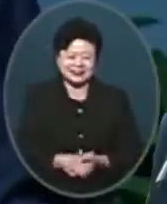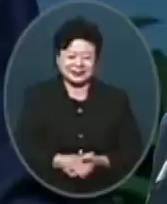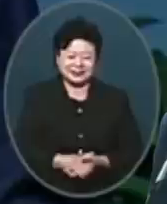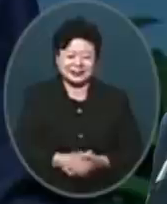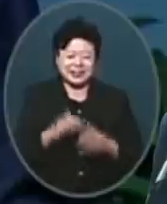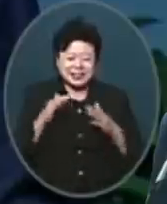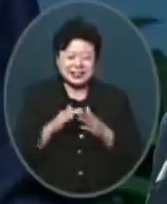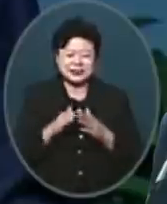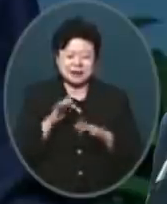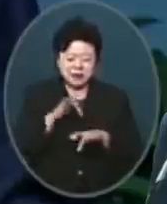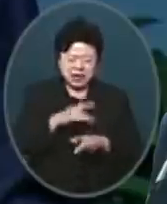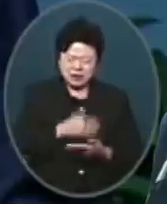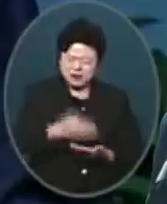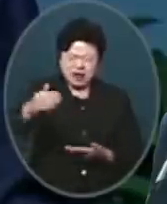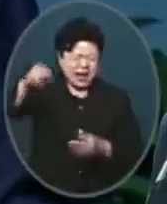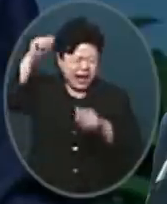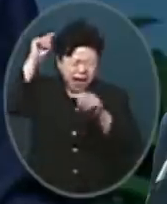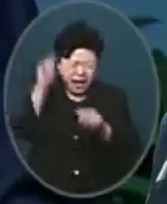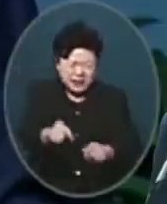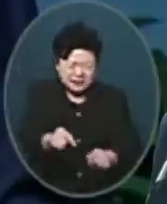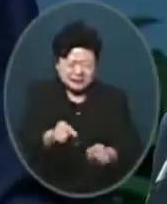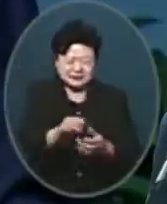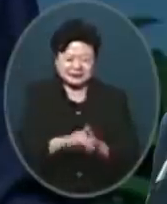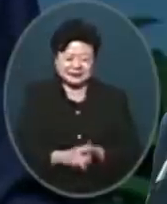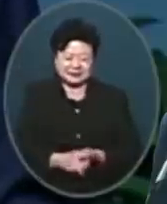우리 집안에 마귀는 물러나가라.